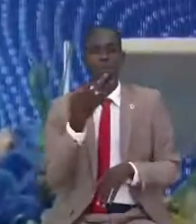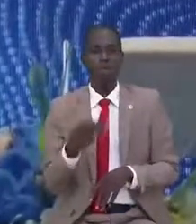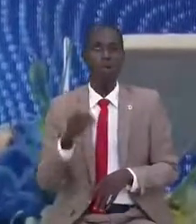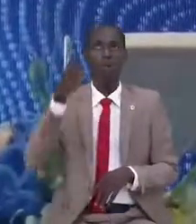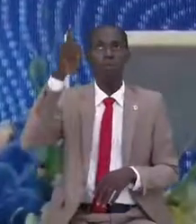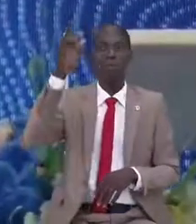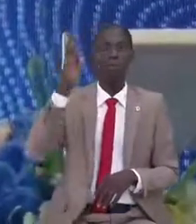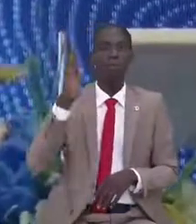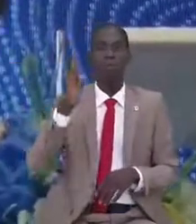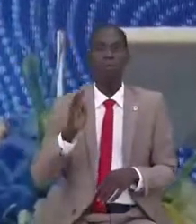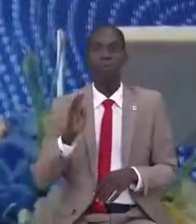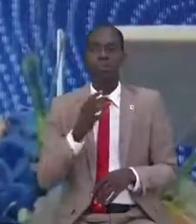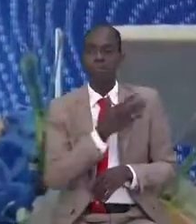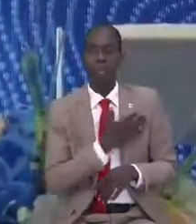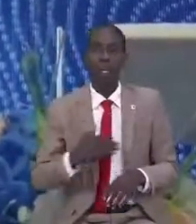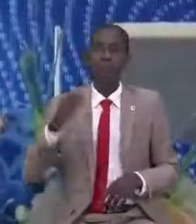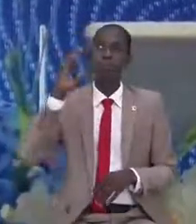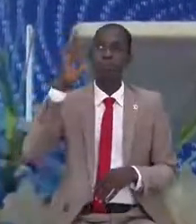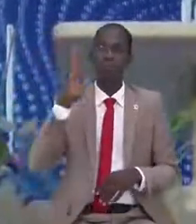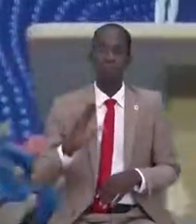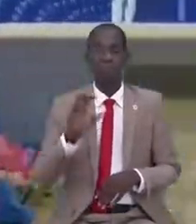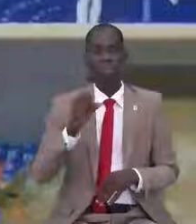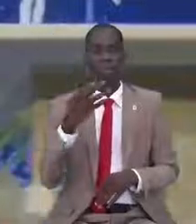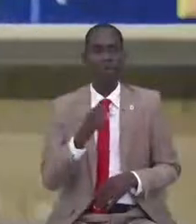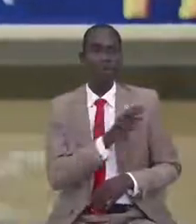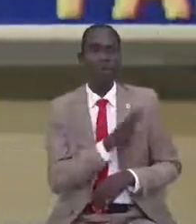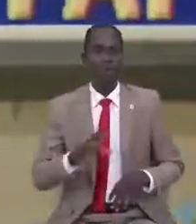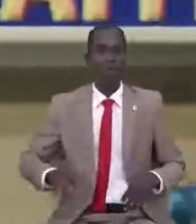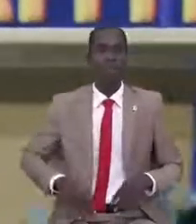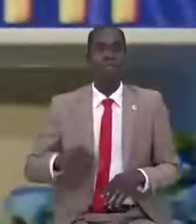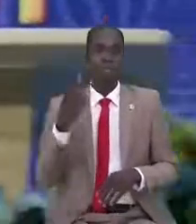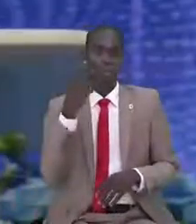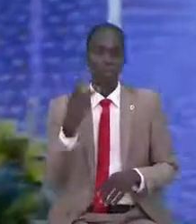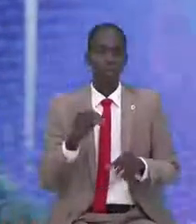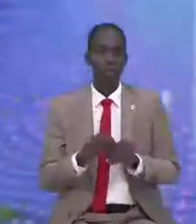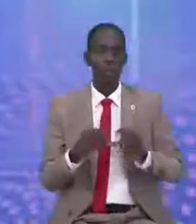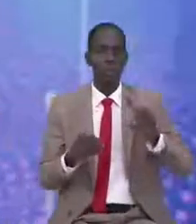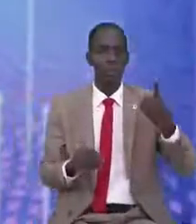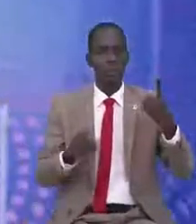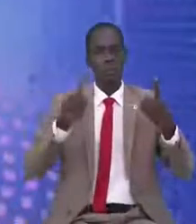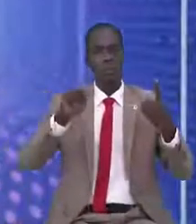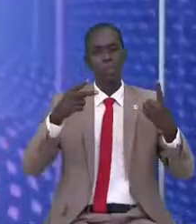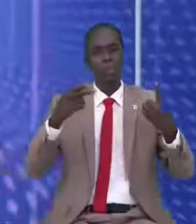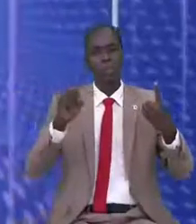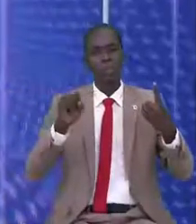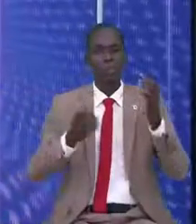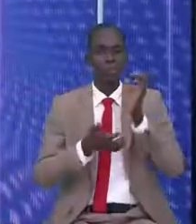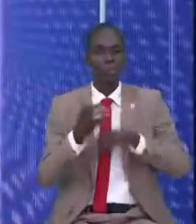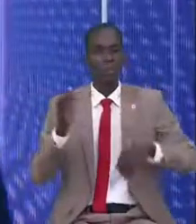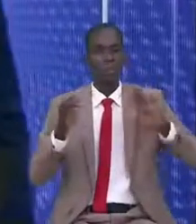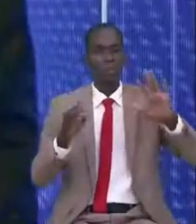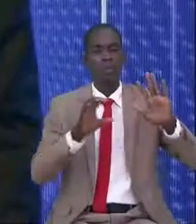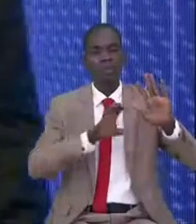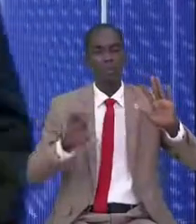Dieu, ministre de Christ. 1 Thessaloniciens 5,